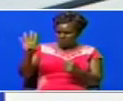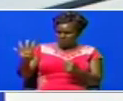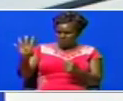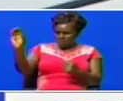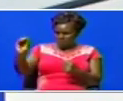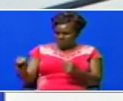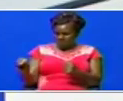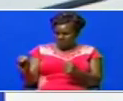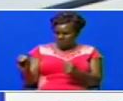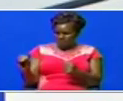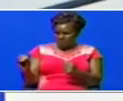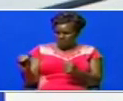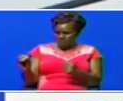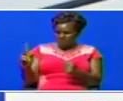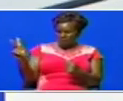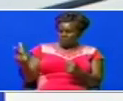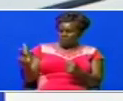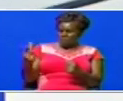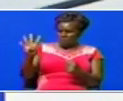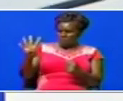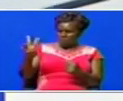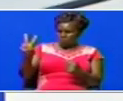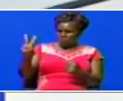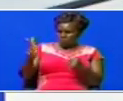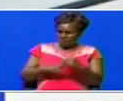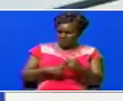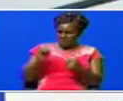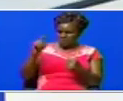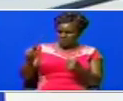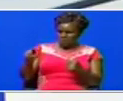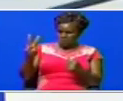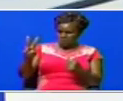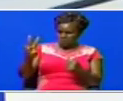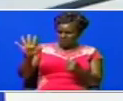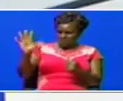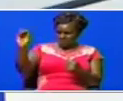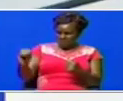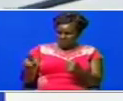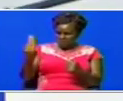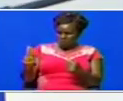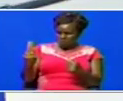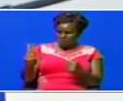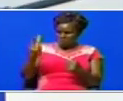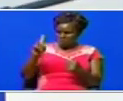0.04%. Japheth Kaluyu, 427, 0.15%. Uhuru Kenyatta,